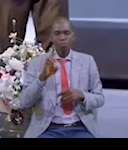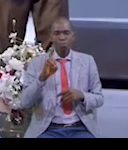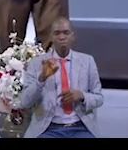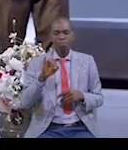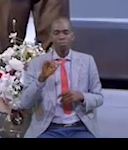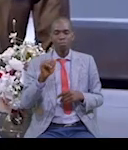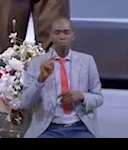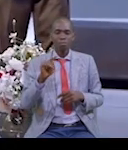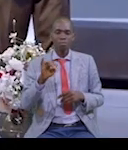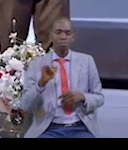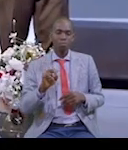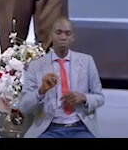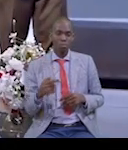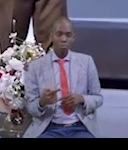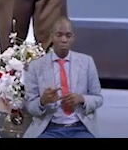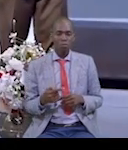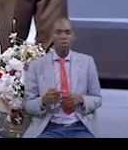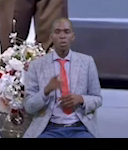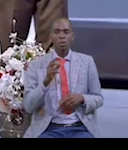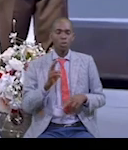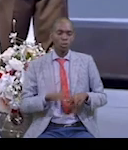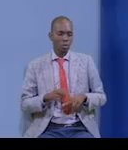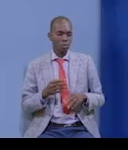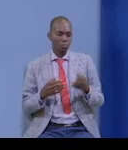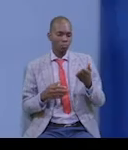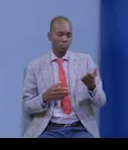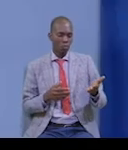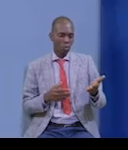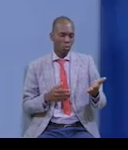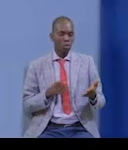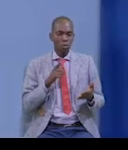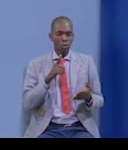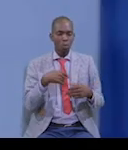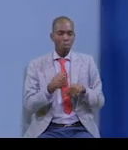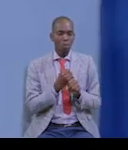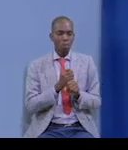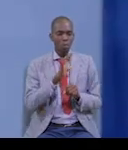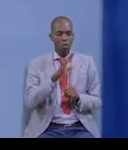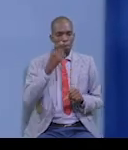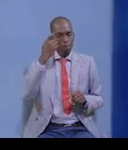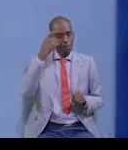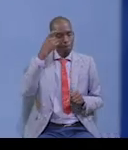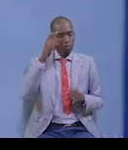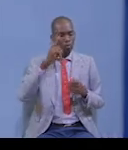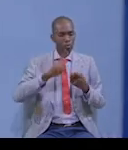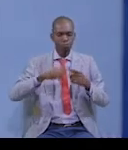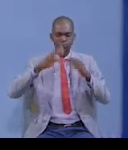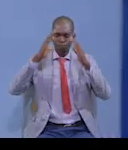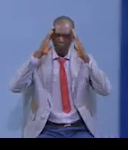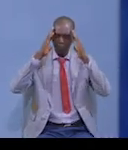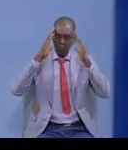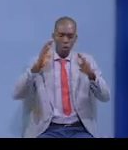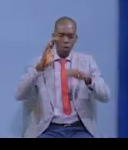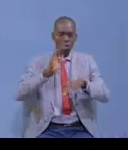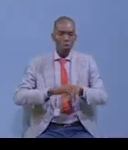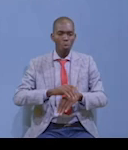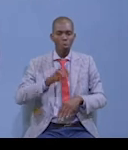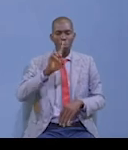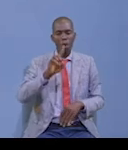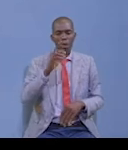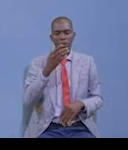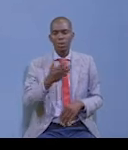down there. ఇక్కడ చూస్తే కూర్చుంటే. You make your mind to focus on one thing. మీ మనసును ఒక దాని మీద కేంద్రీకరిస్తే.